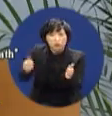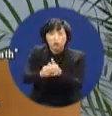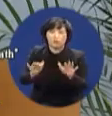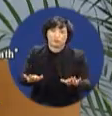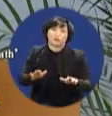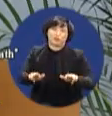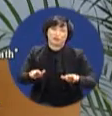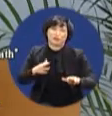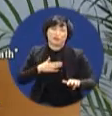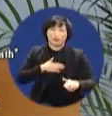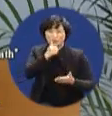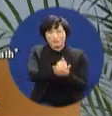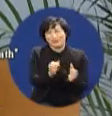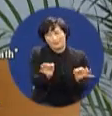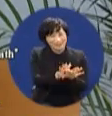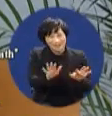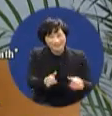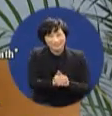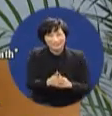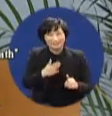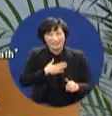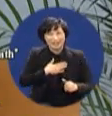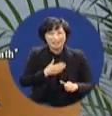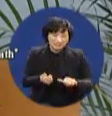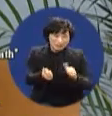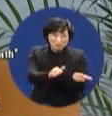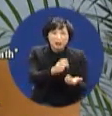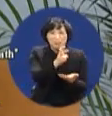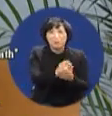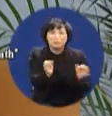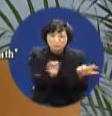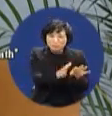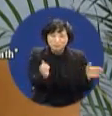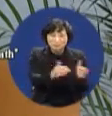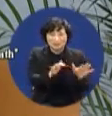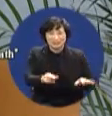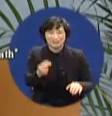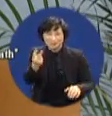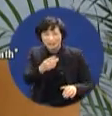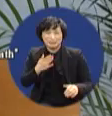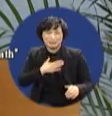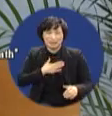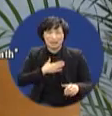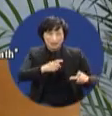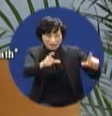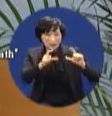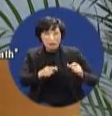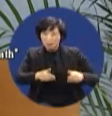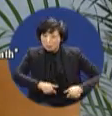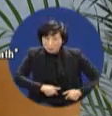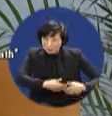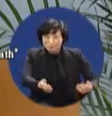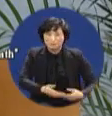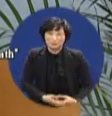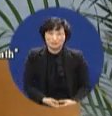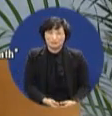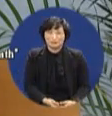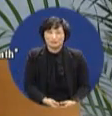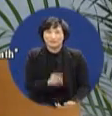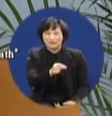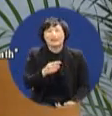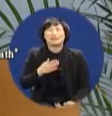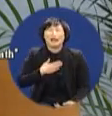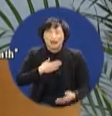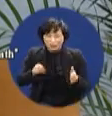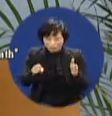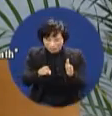죄는 죽어버렸다 이 말이오. 사망의 법은 죽어버렸다 이 말입니다. 다시는 요구할 이유가 없다 이 말입니다. 이것이